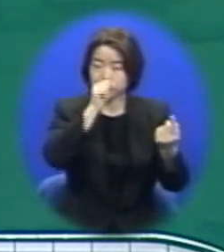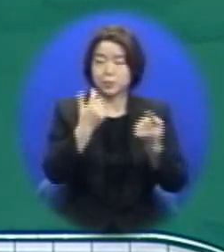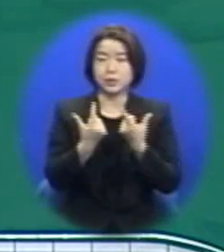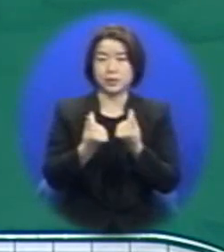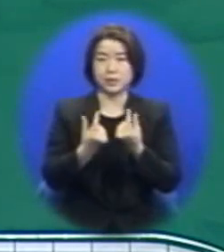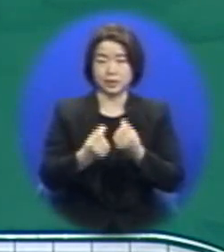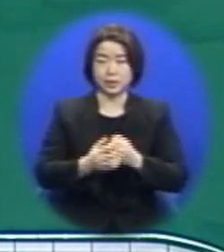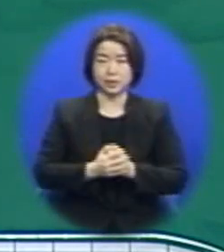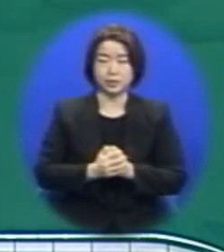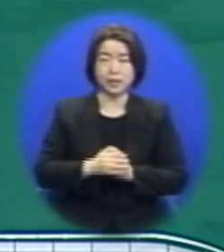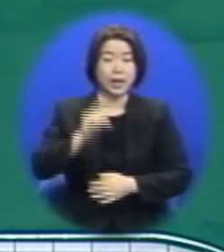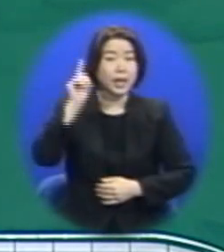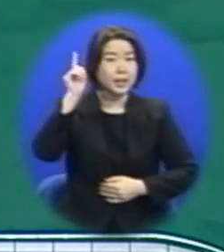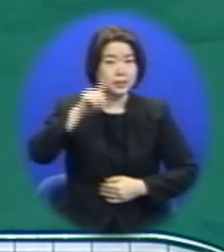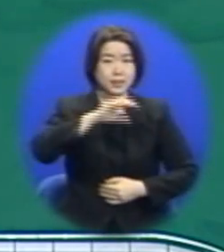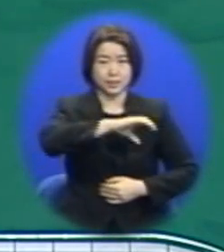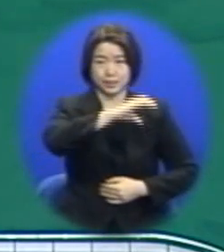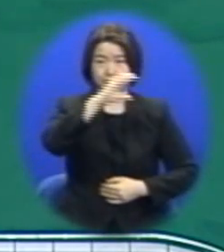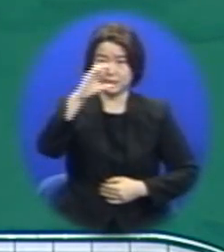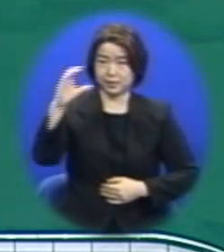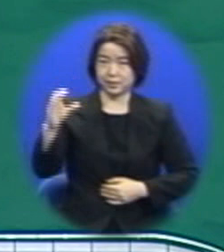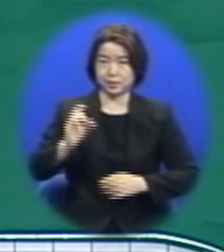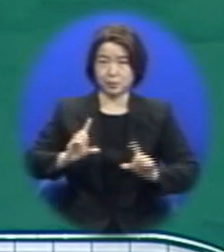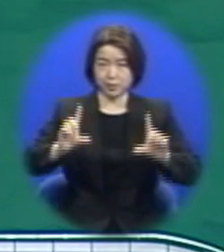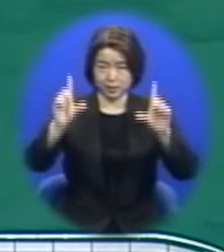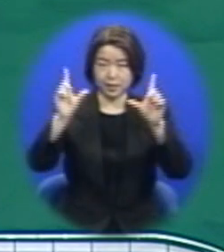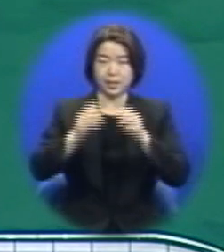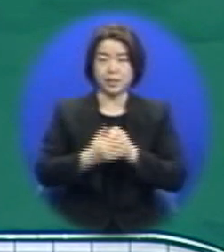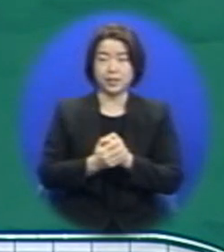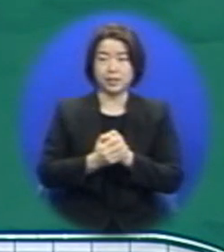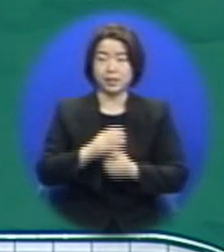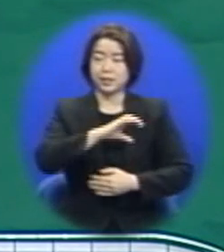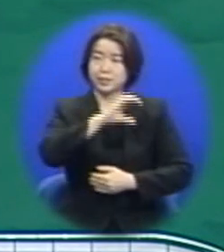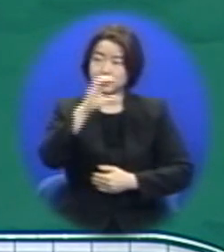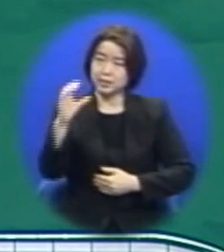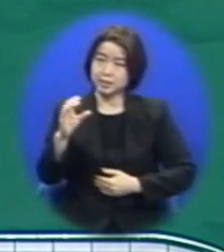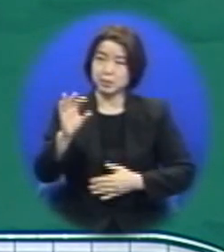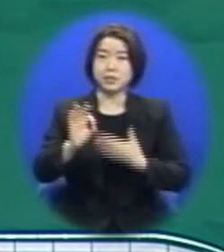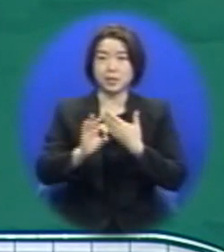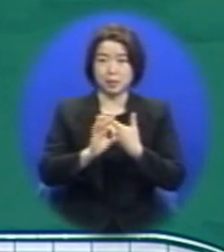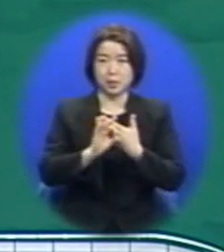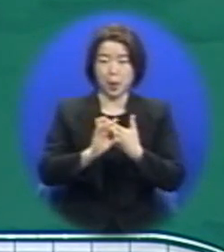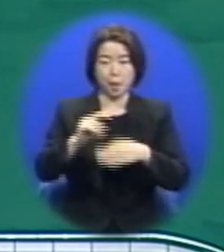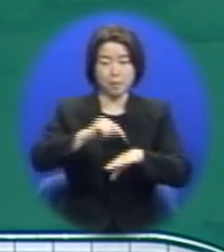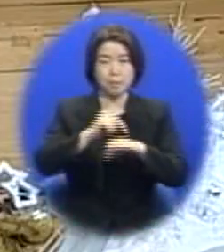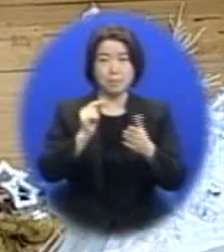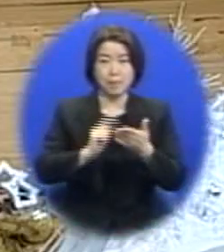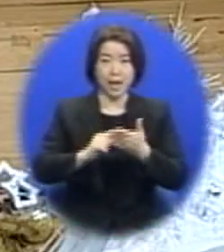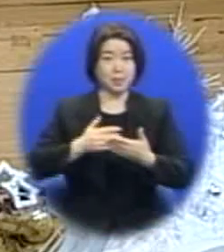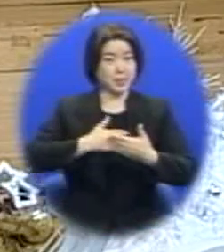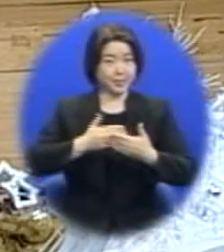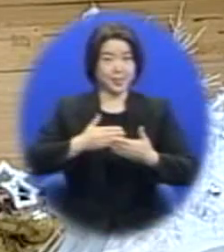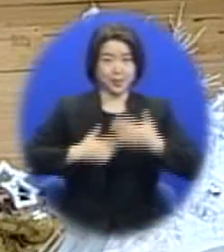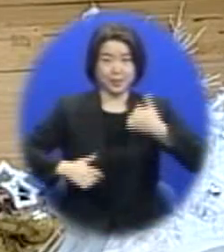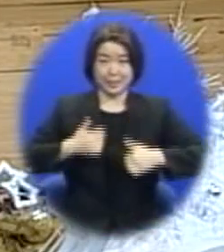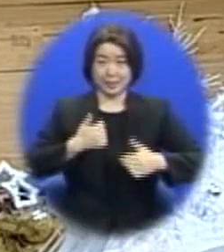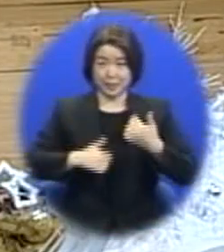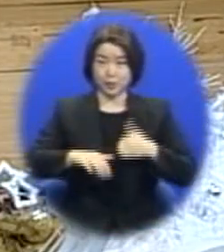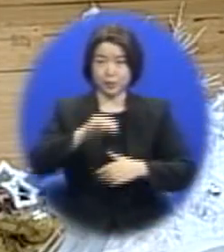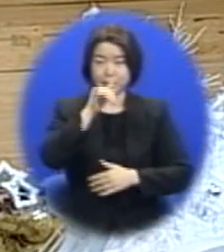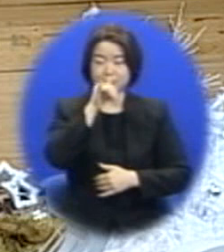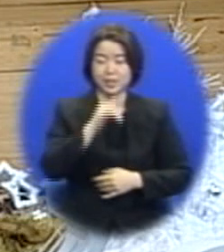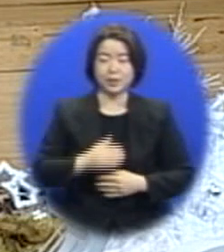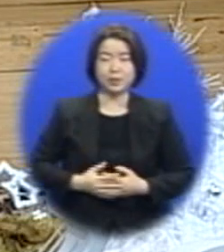내일은 크리스마스입니다. 크리스마스 그러면 그냥 괜히 마음이 들뜨고 즐겁기도